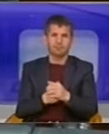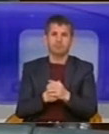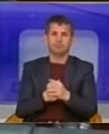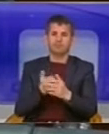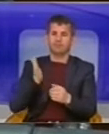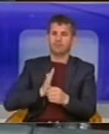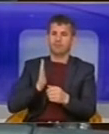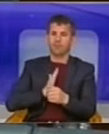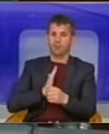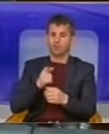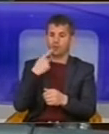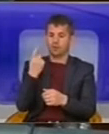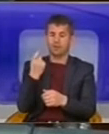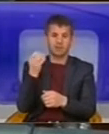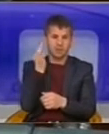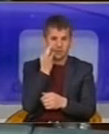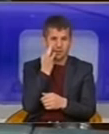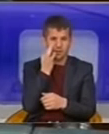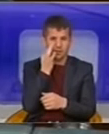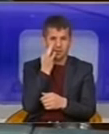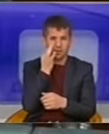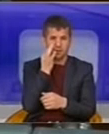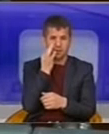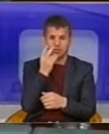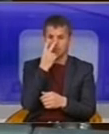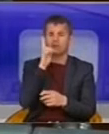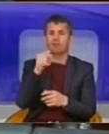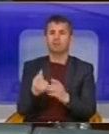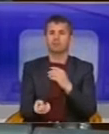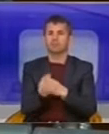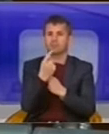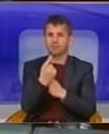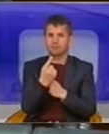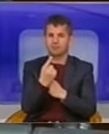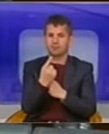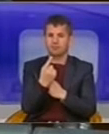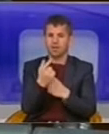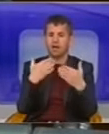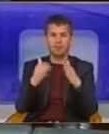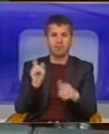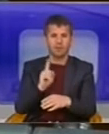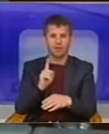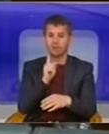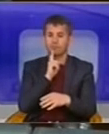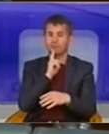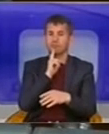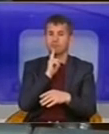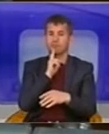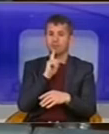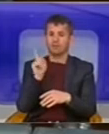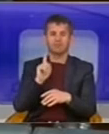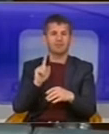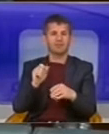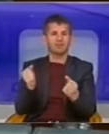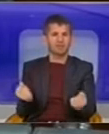kulturë, gjatë këti 100 ditë që një dramë pëndodhë, por jo në skenë. Për shkak të gjendjes e